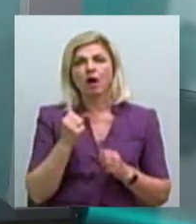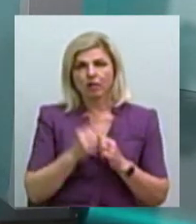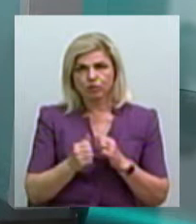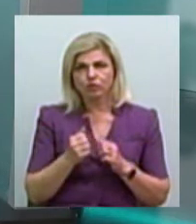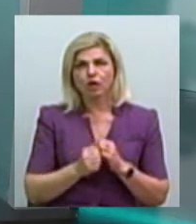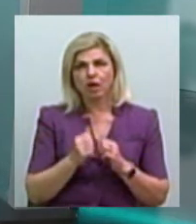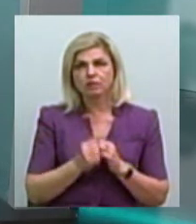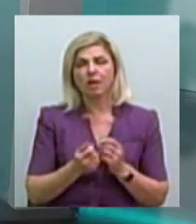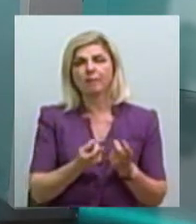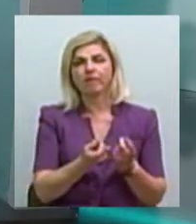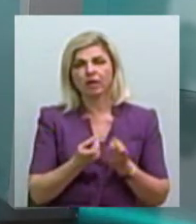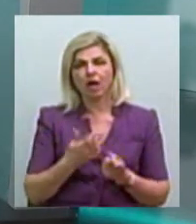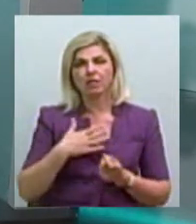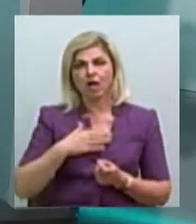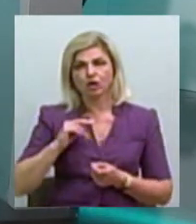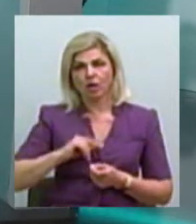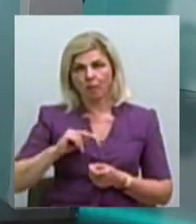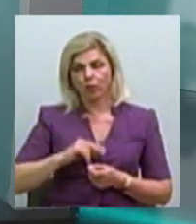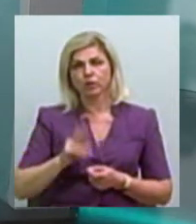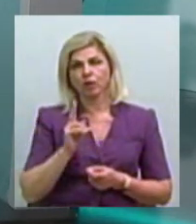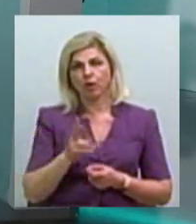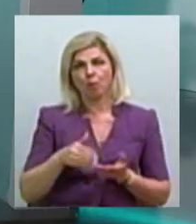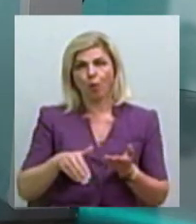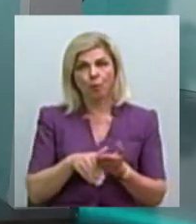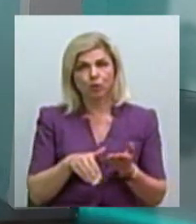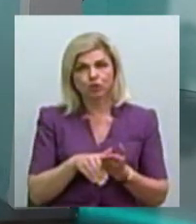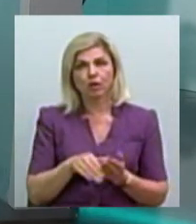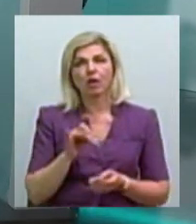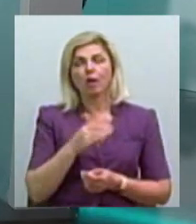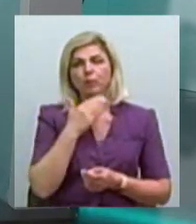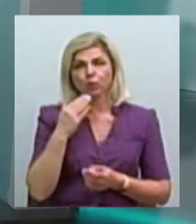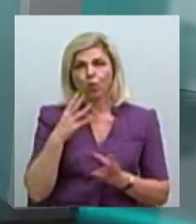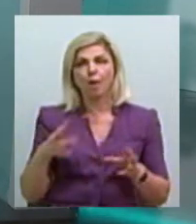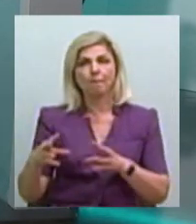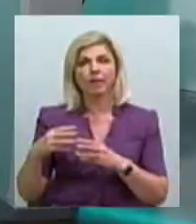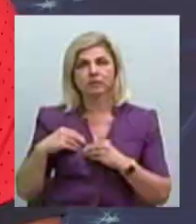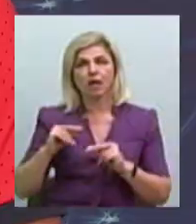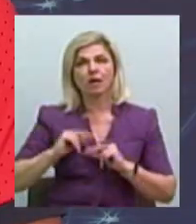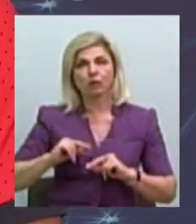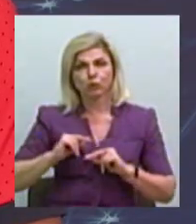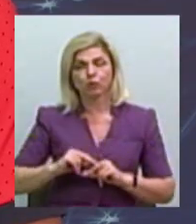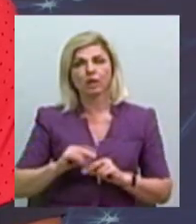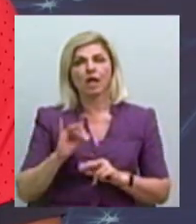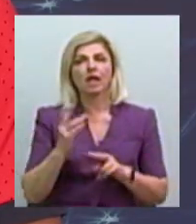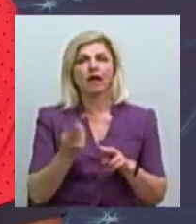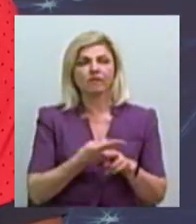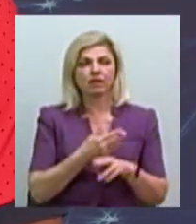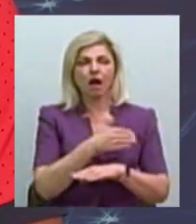наших сотрудников помощи. Неоднократно мы вместе с ними сотрудничали, это ликвидировали